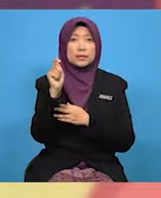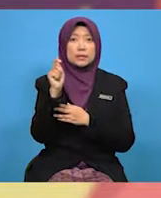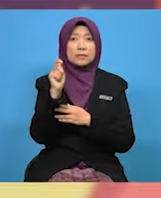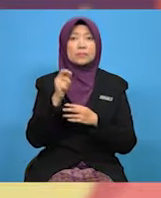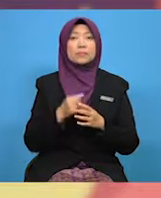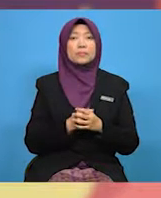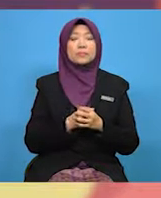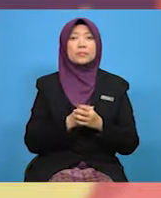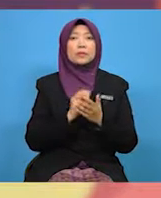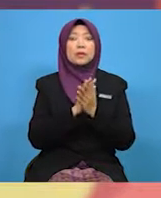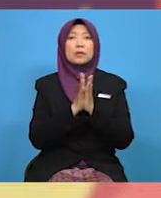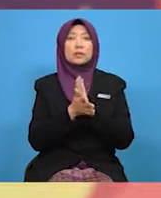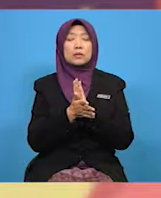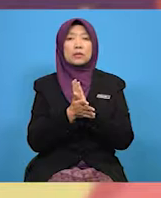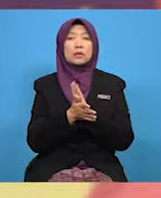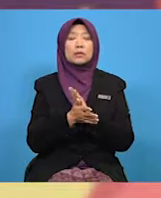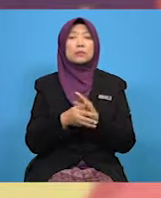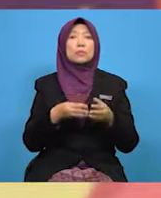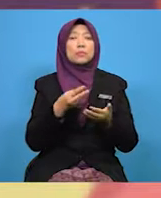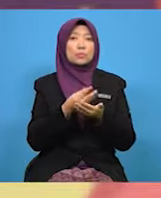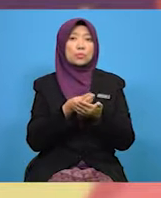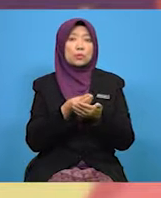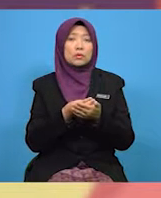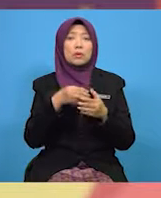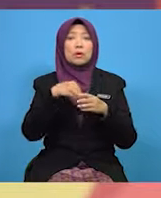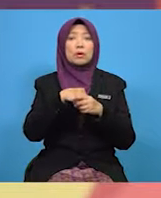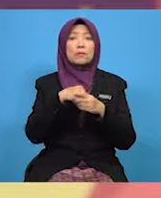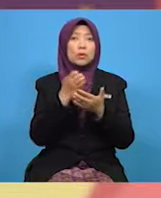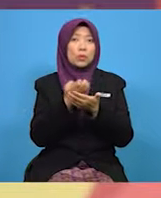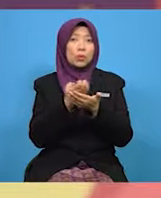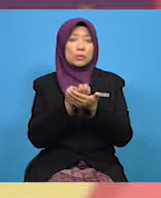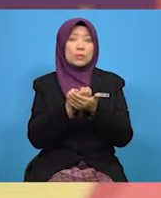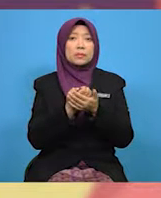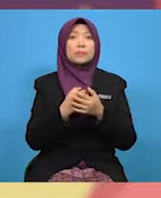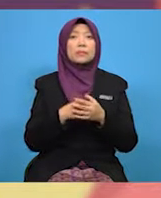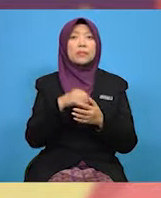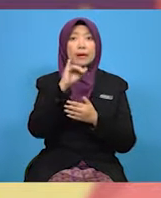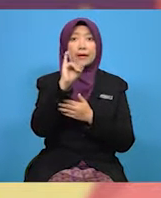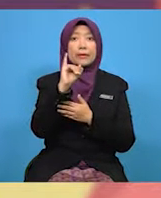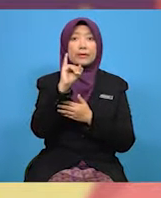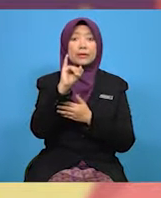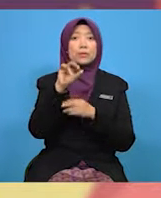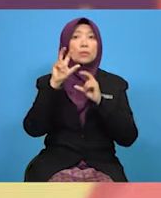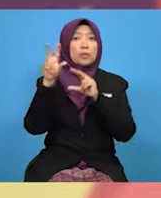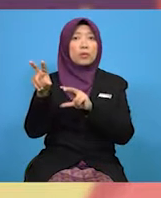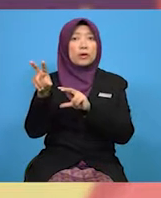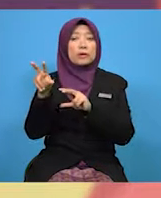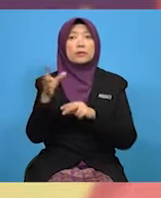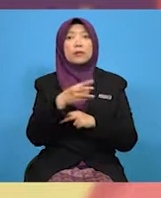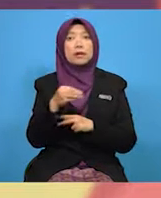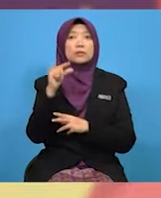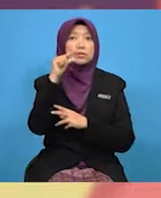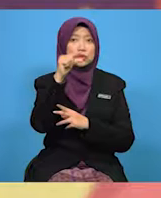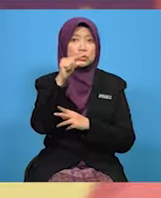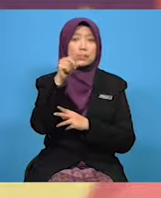mana karena suntikan dalam ekonomi 3 sektor Vierra i-itu pelaporan dan